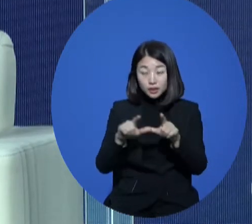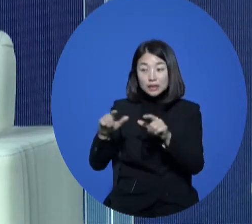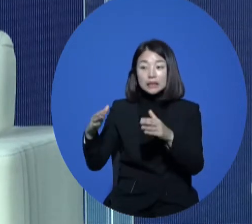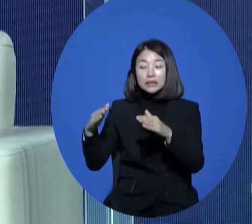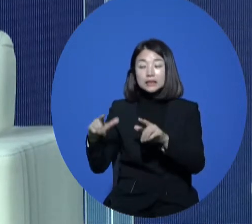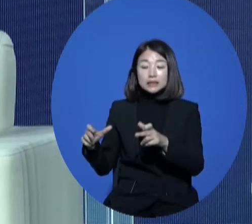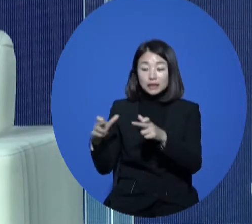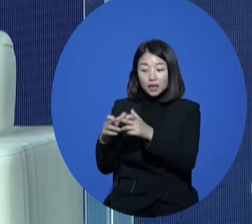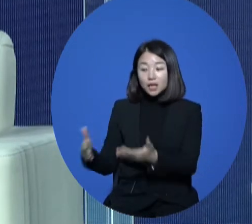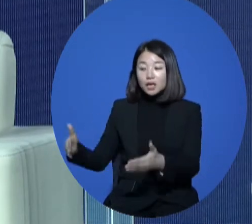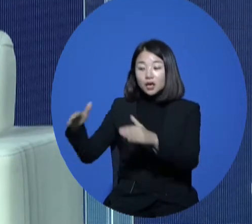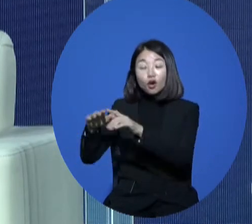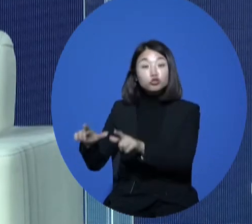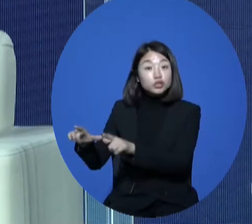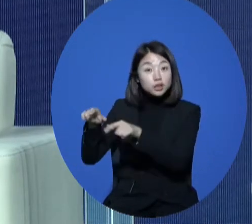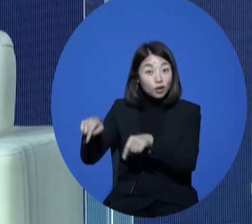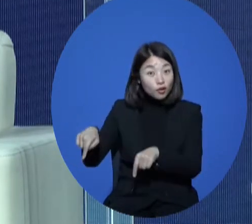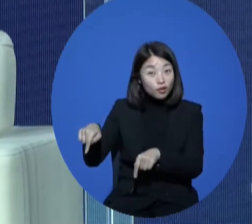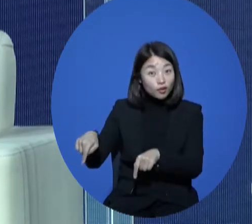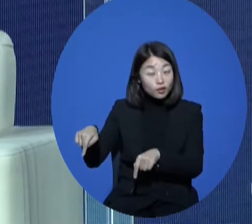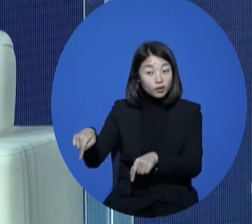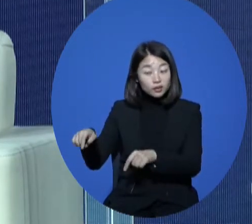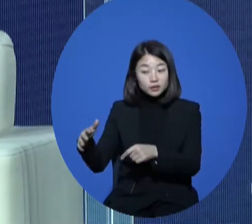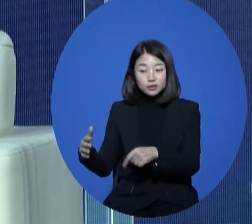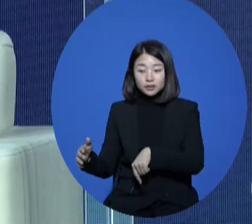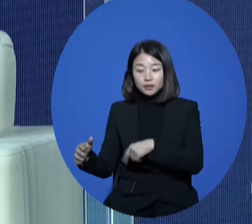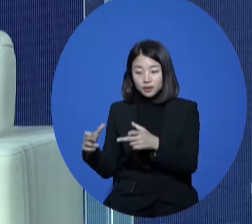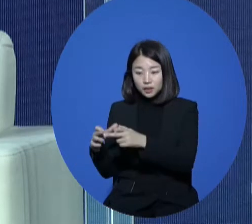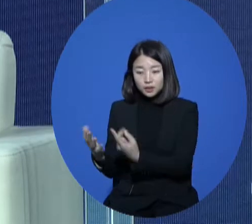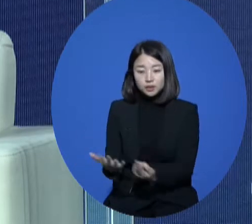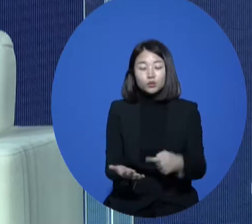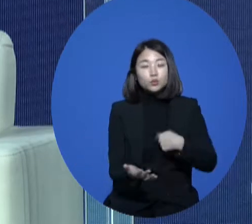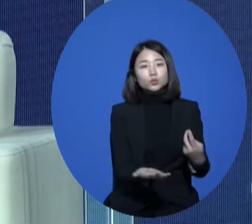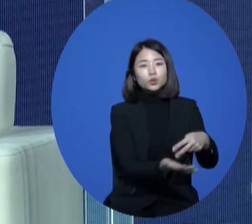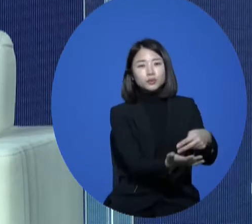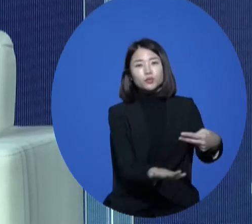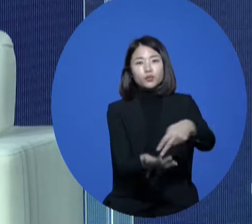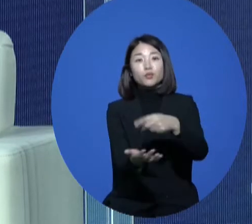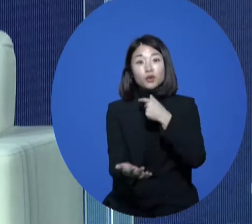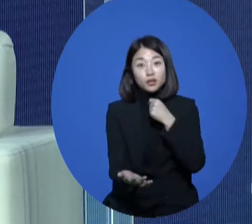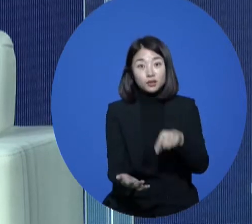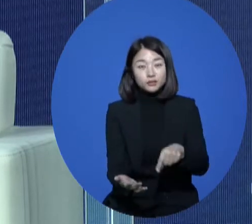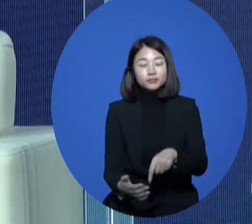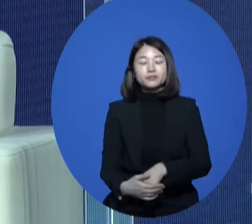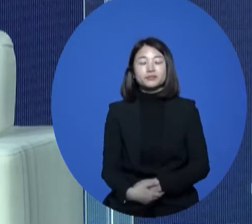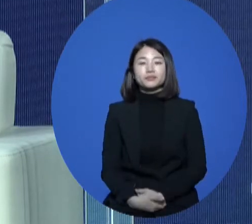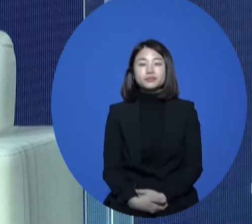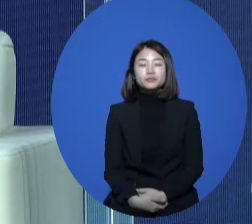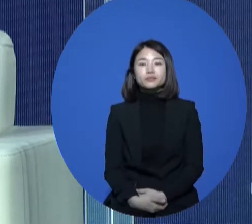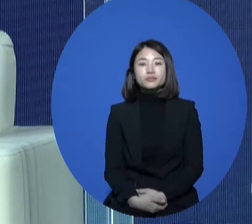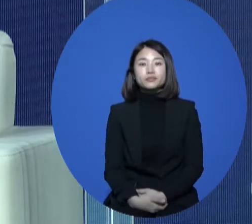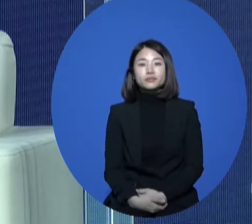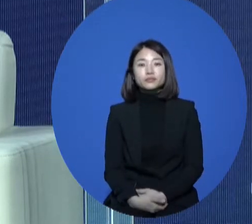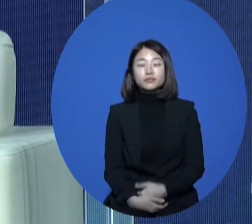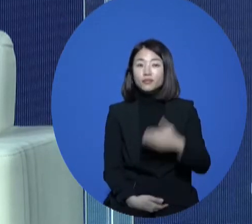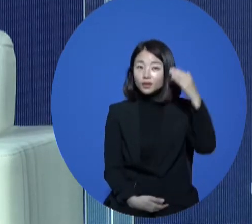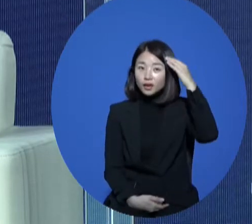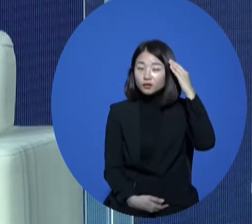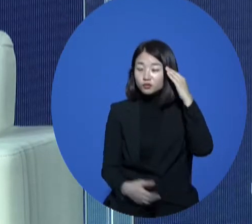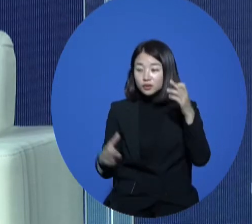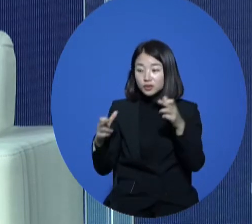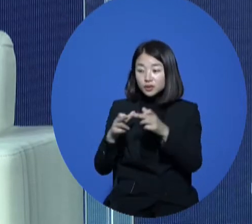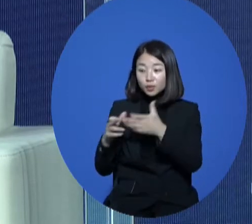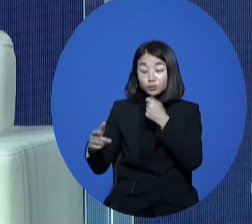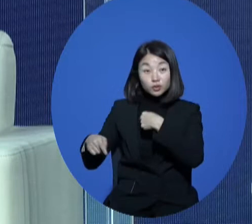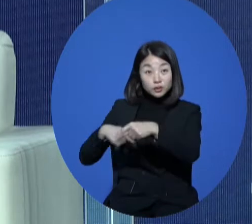감자이고 너무나 원칙적이고 너무나 인권적이고 너무나 당연함에도 불구하고 한국 사회 장애인 복지 정책